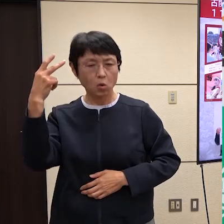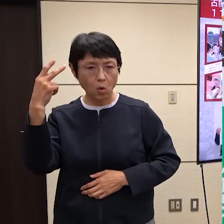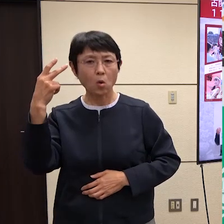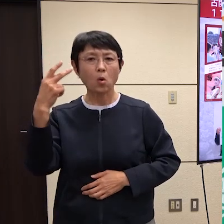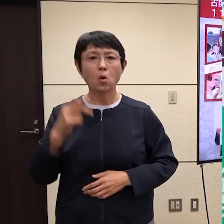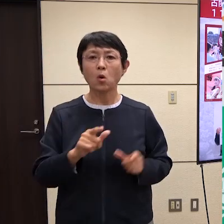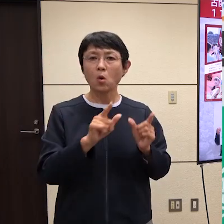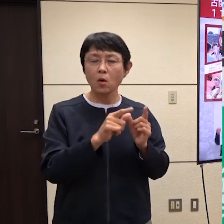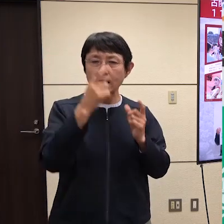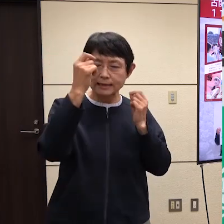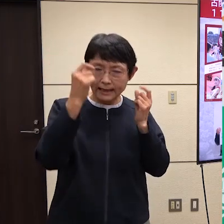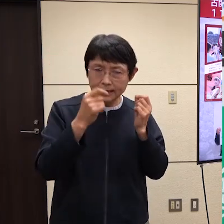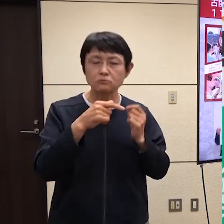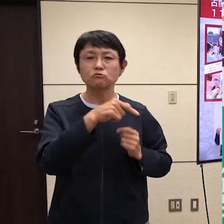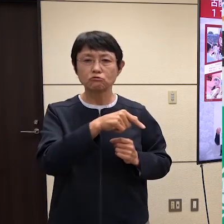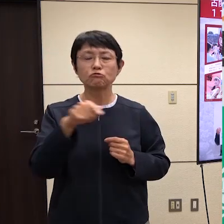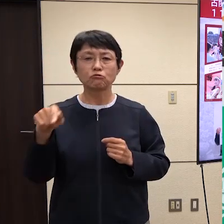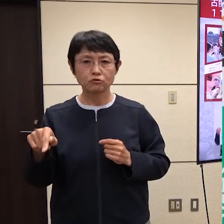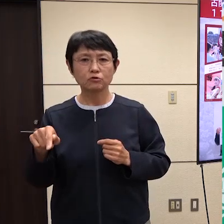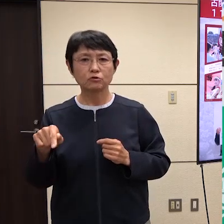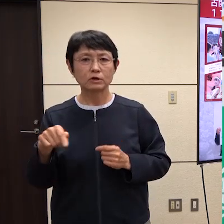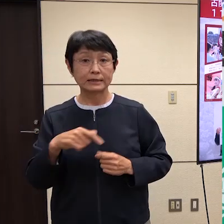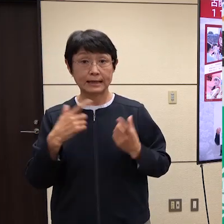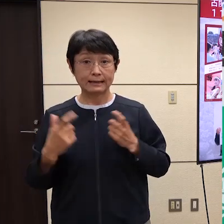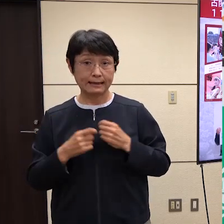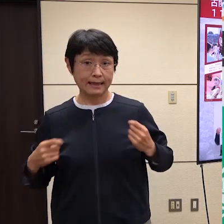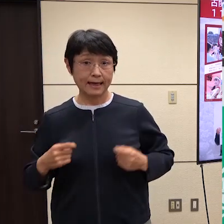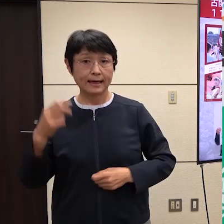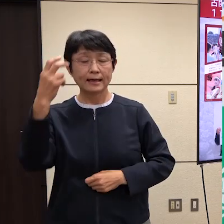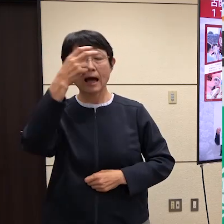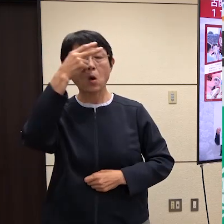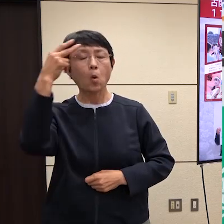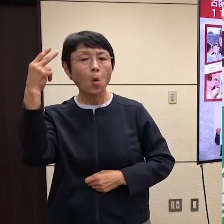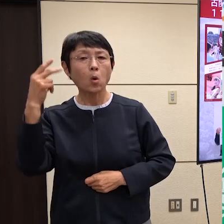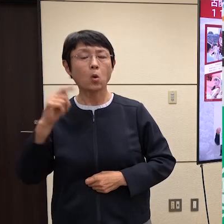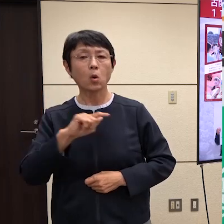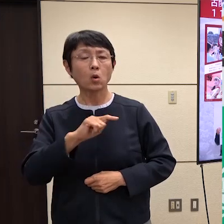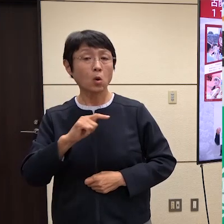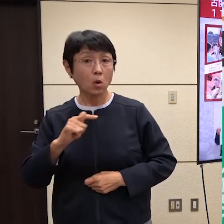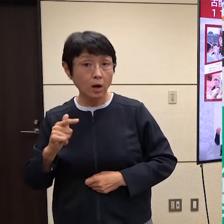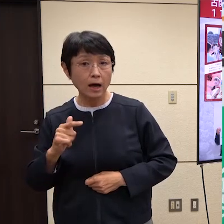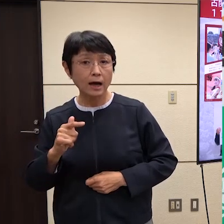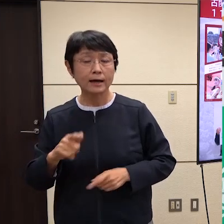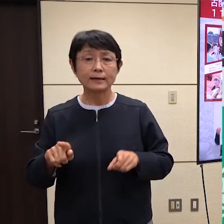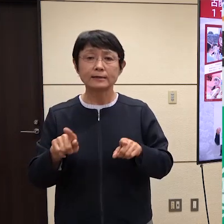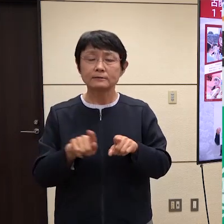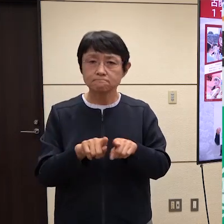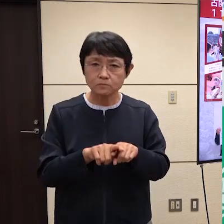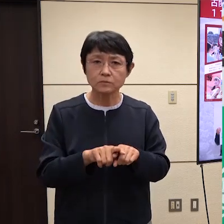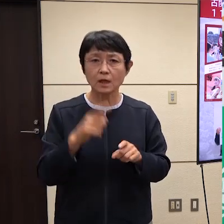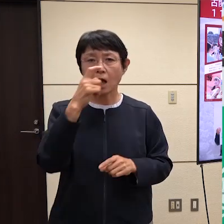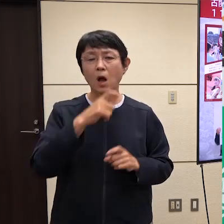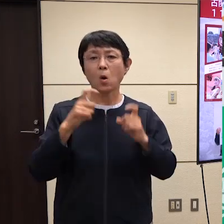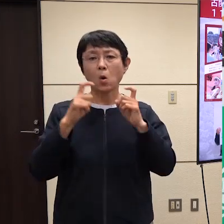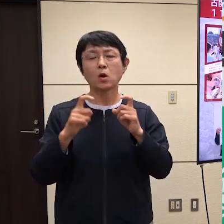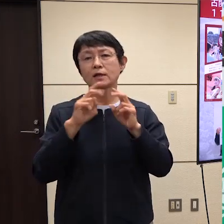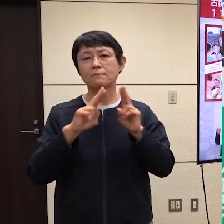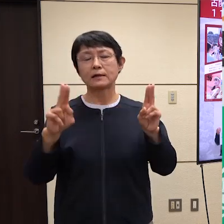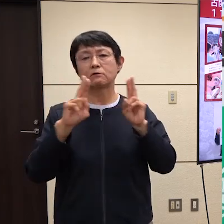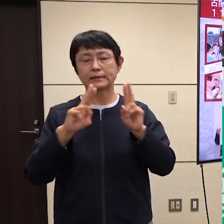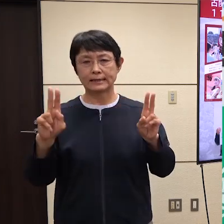は行く、慶応大学と成蹊高校は栄冠は君に輝く、憧れの郵便馬